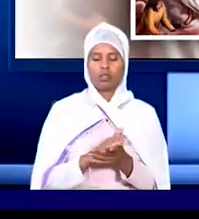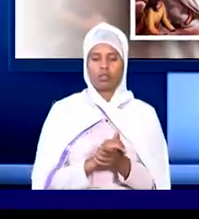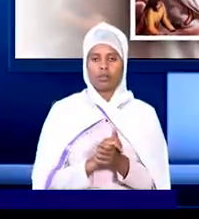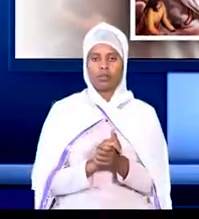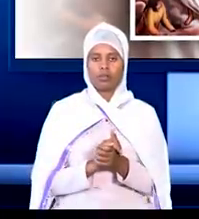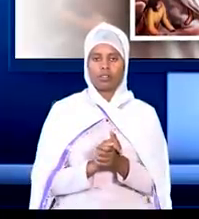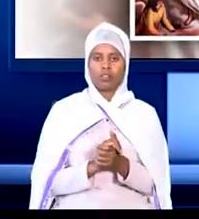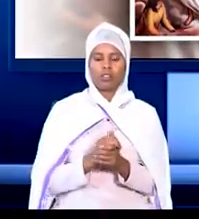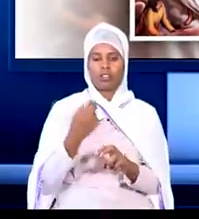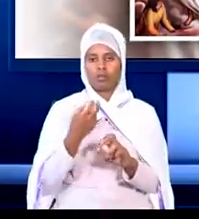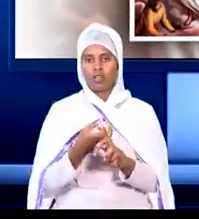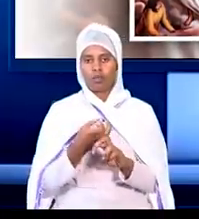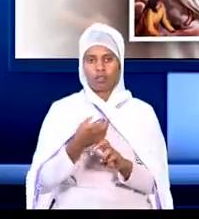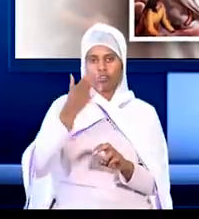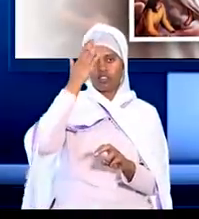ከም ዘለኹ